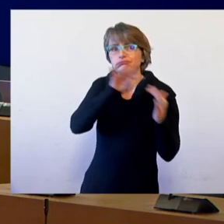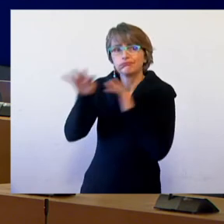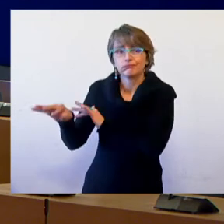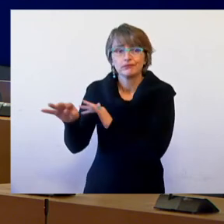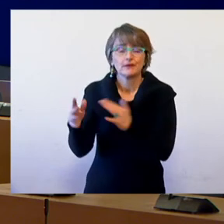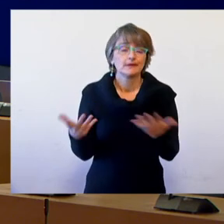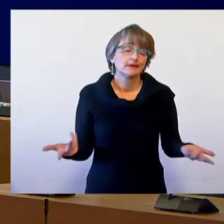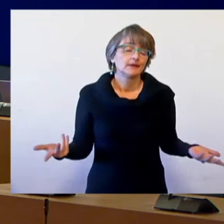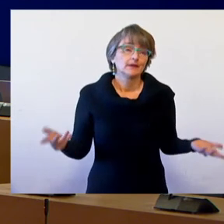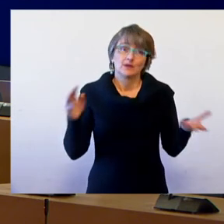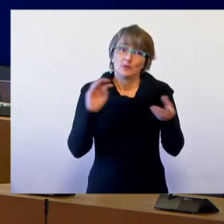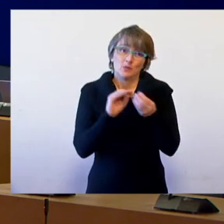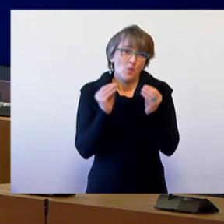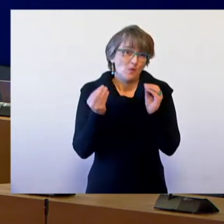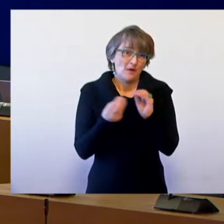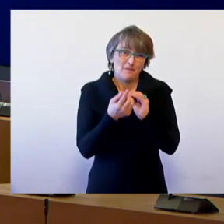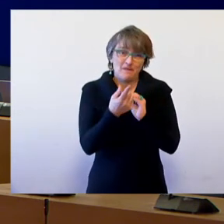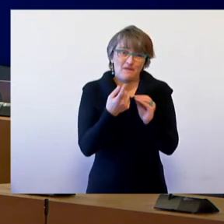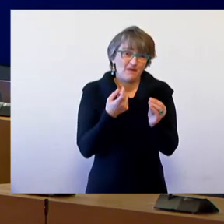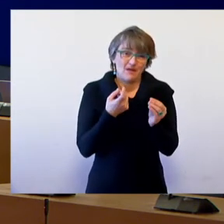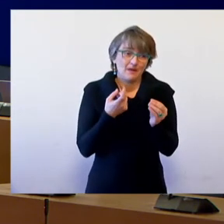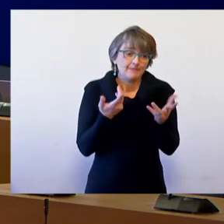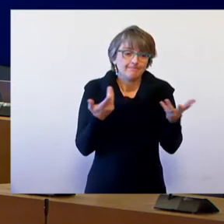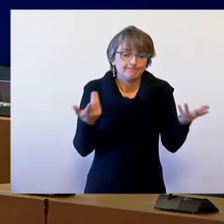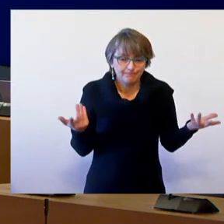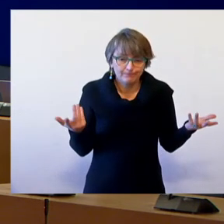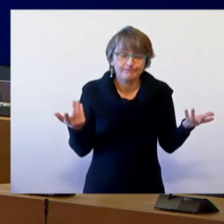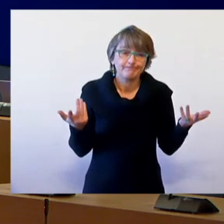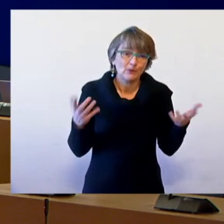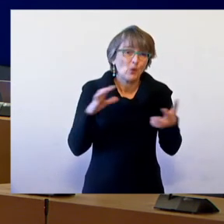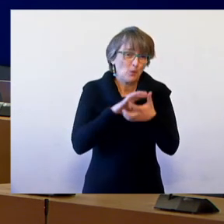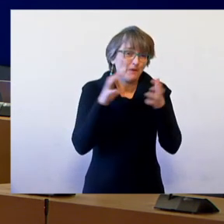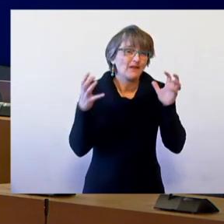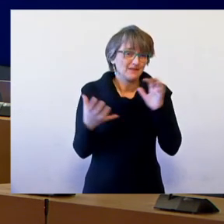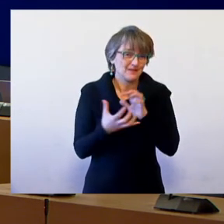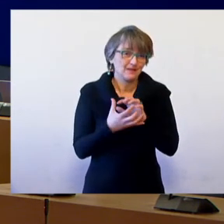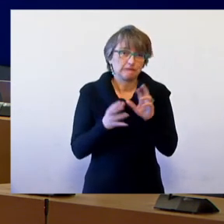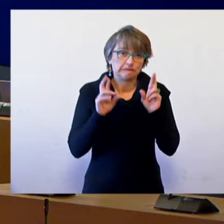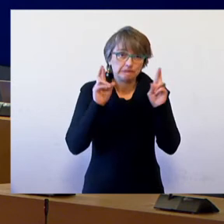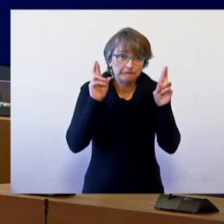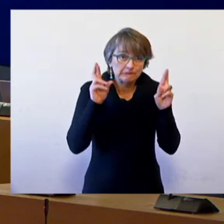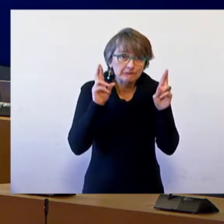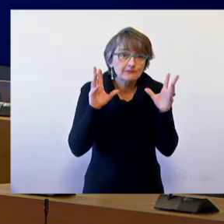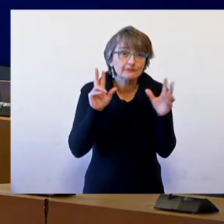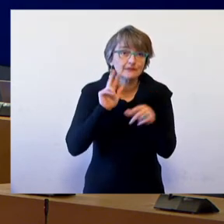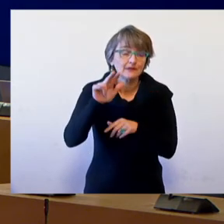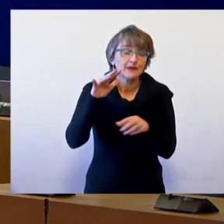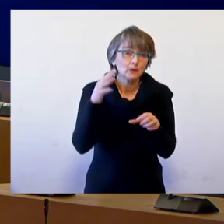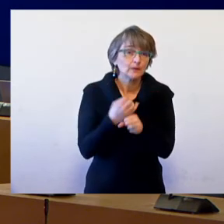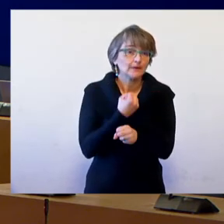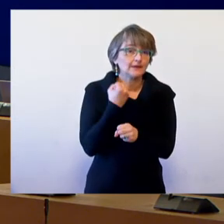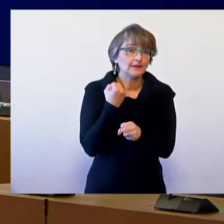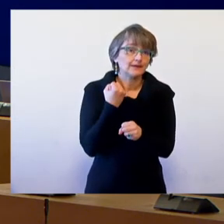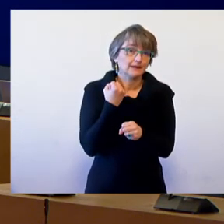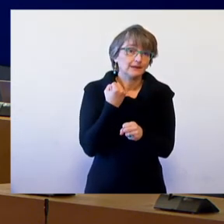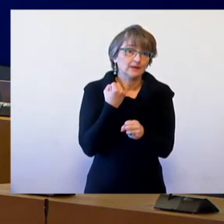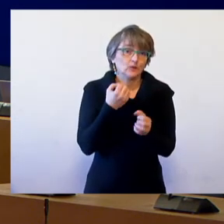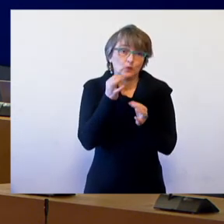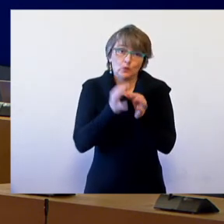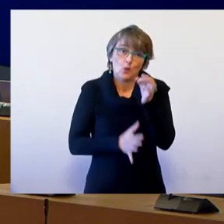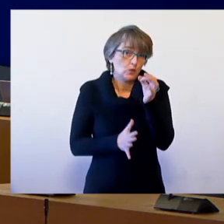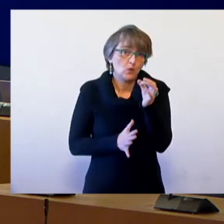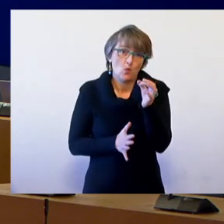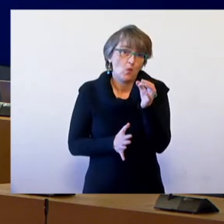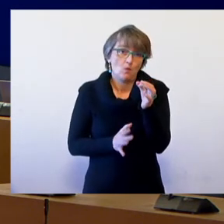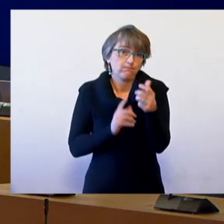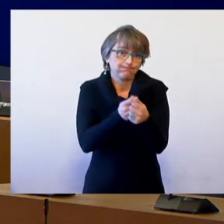problème vraiment complexe, et j'espère que vous arriverez à trouver des solutions à